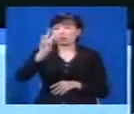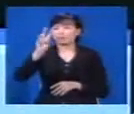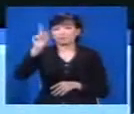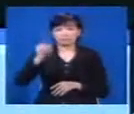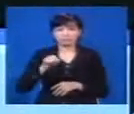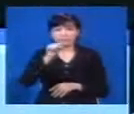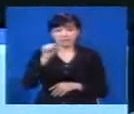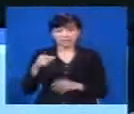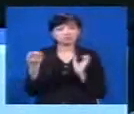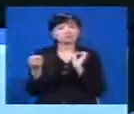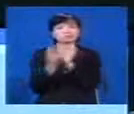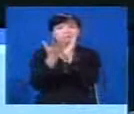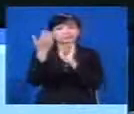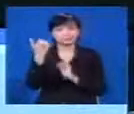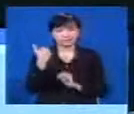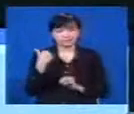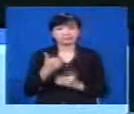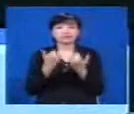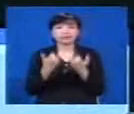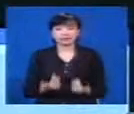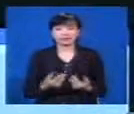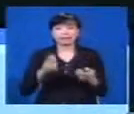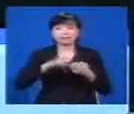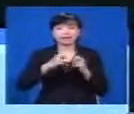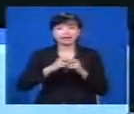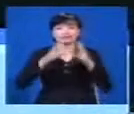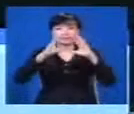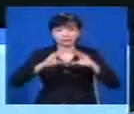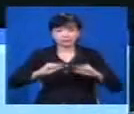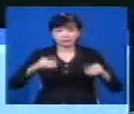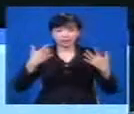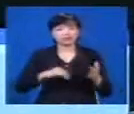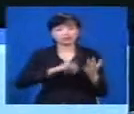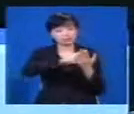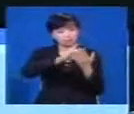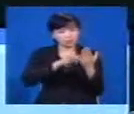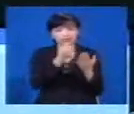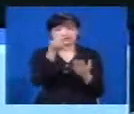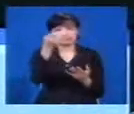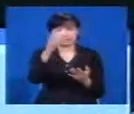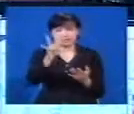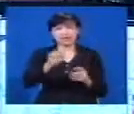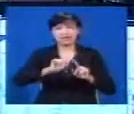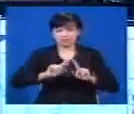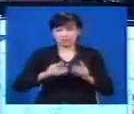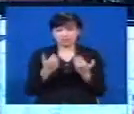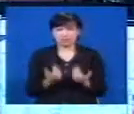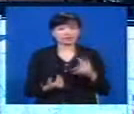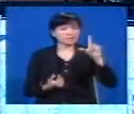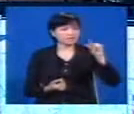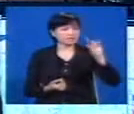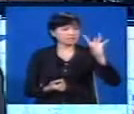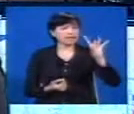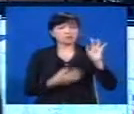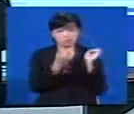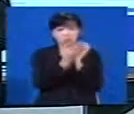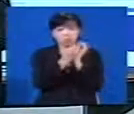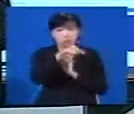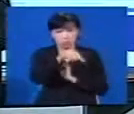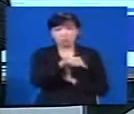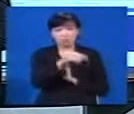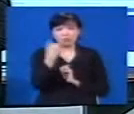ทั้งประเทศขณะนี้สถานการณ์คลี่คลายไปแล้ว14จังหวัดครับ คงยังเหลือที่มีเหตุการณ์อยู่28จังหวัดใน28จังห